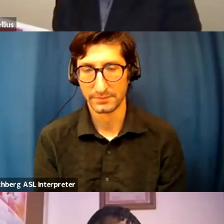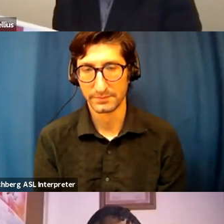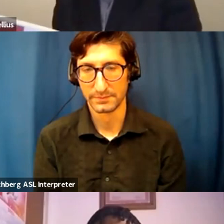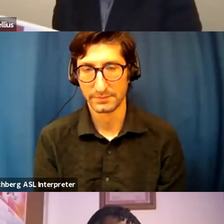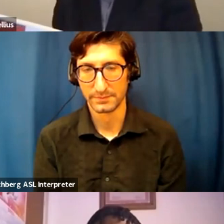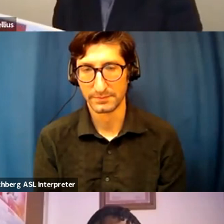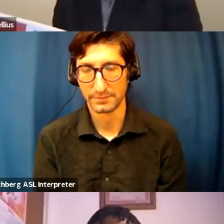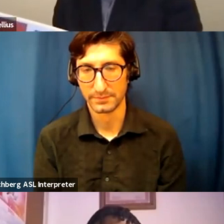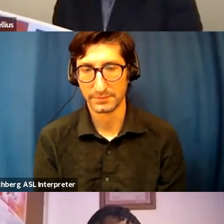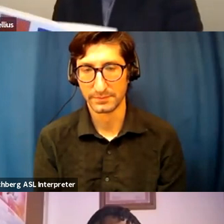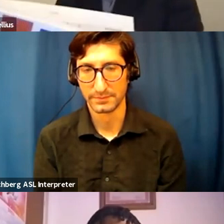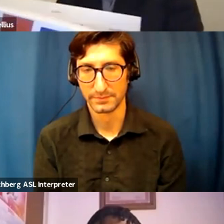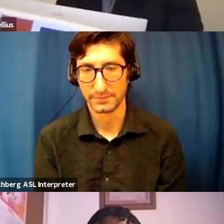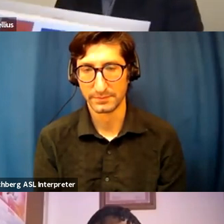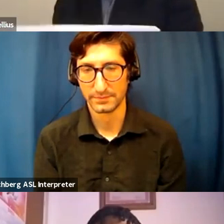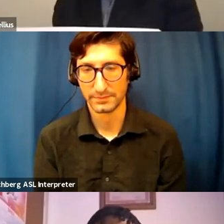下载那个单词，就可以。好